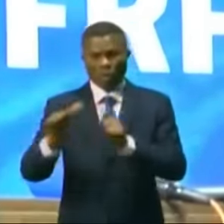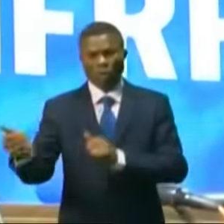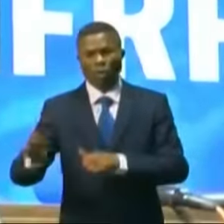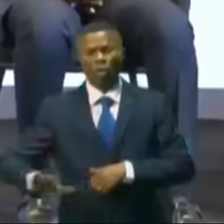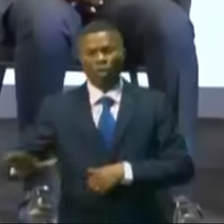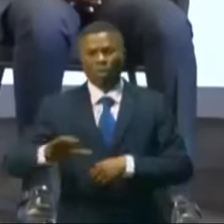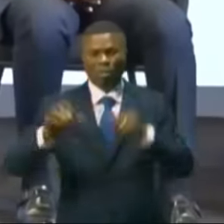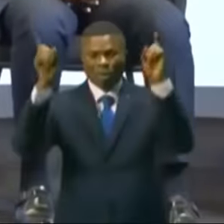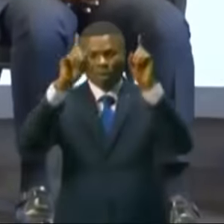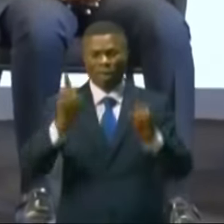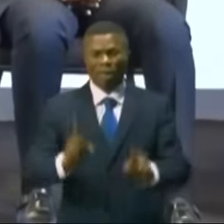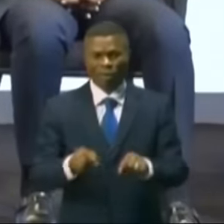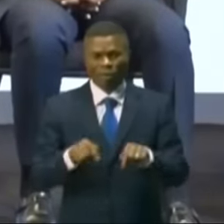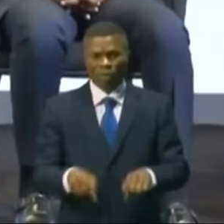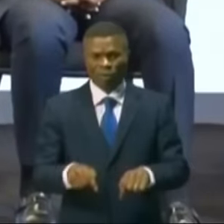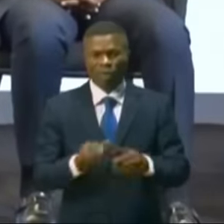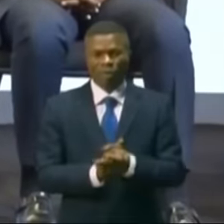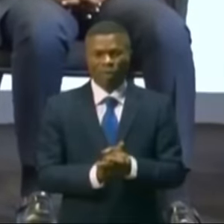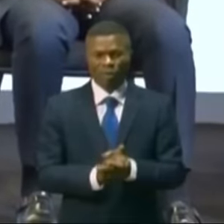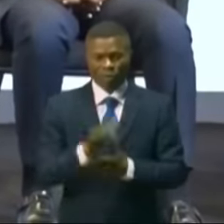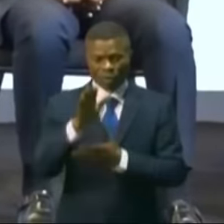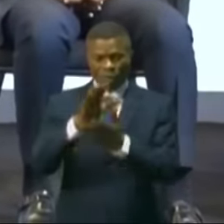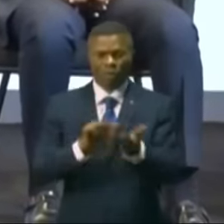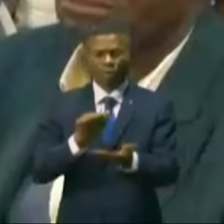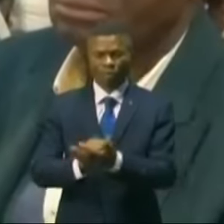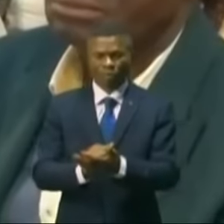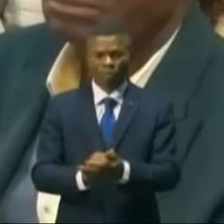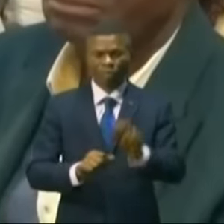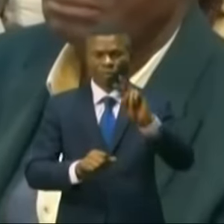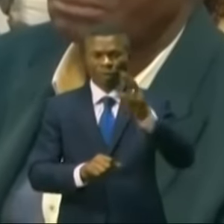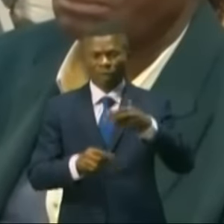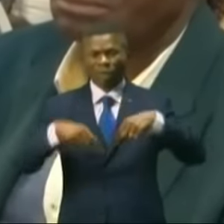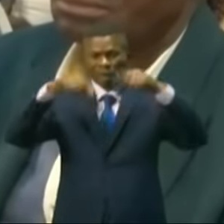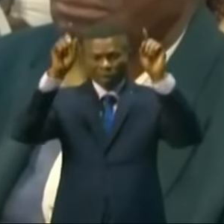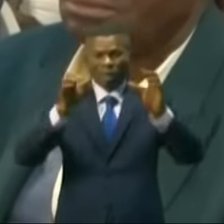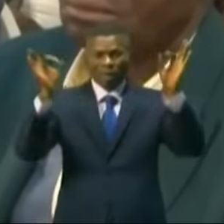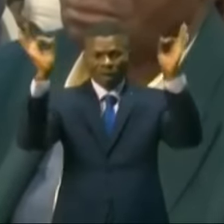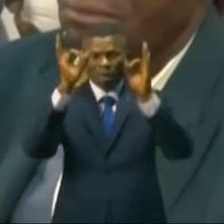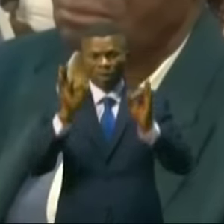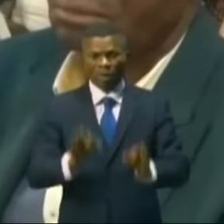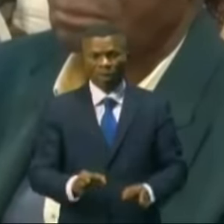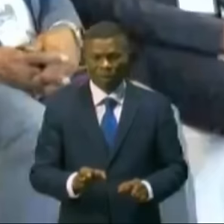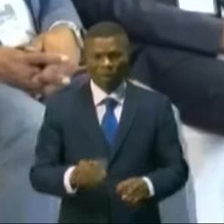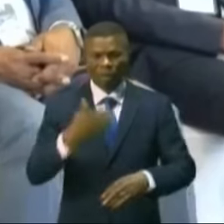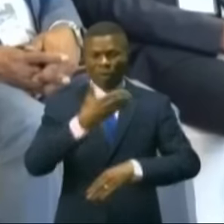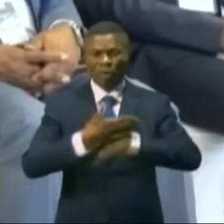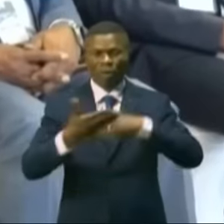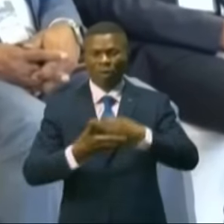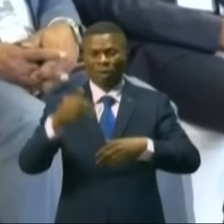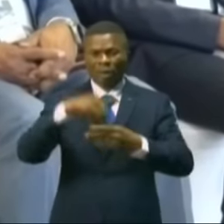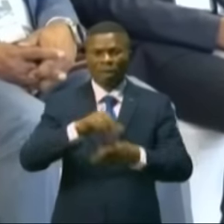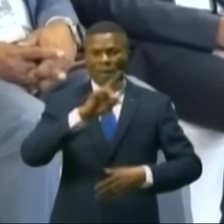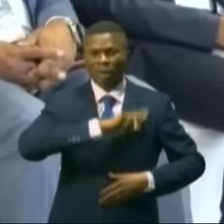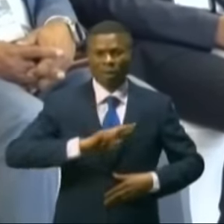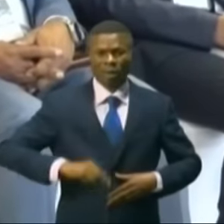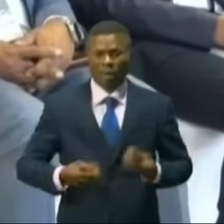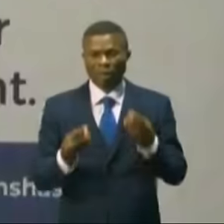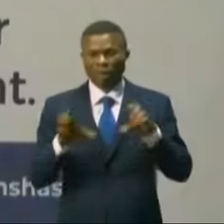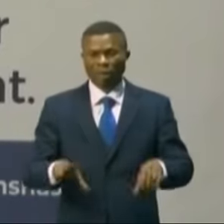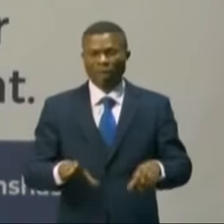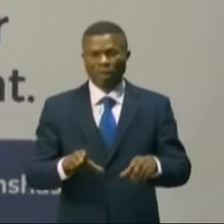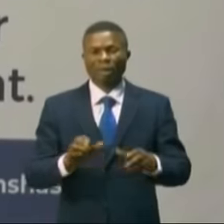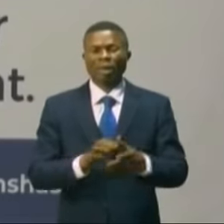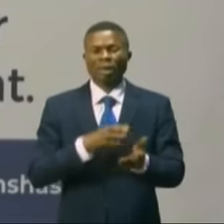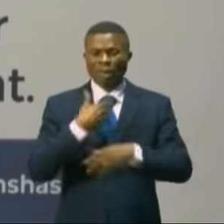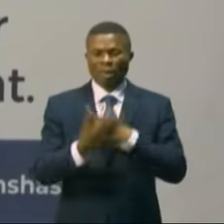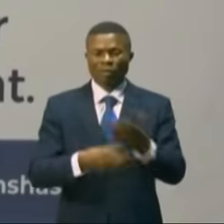l'Afrique subsaharienne, selon les experts. La deuxième édition du Forum sur les infrastructures en RDC sous le thème « Accélérer